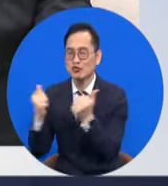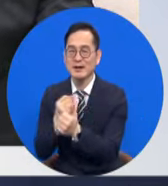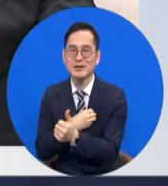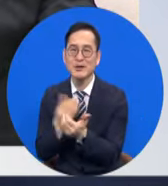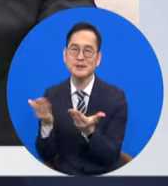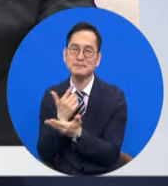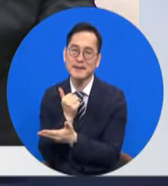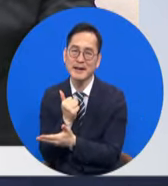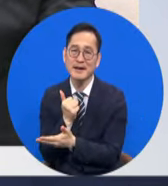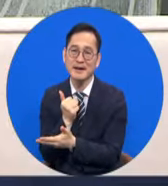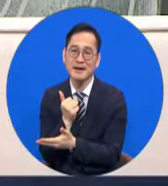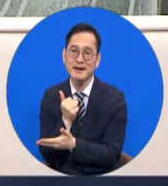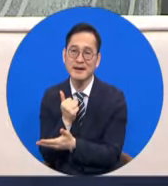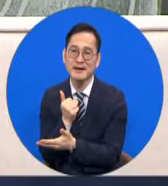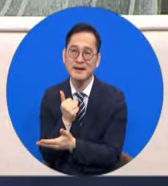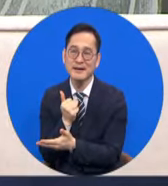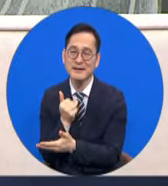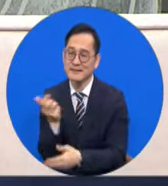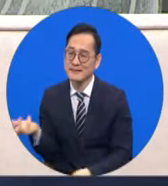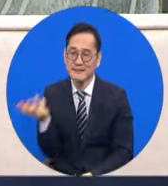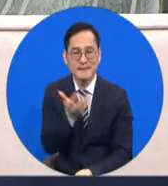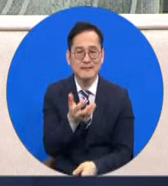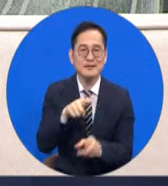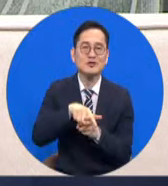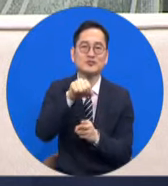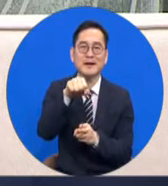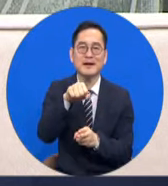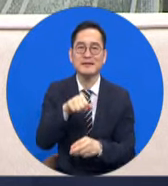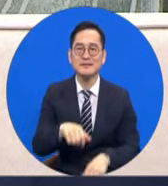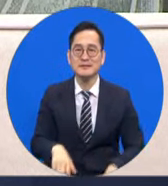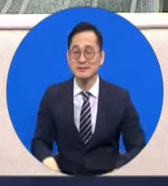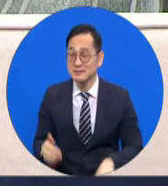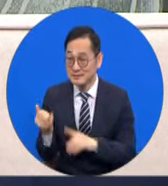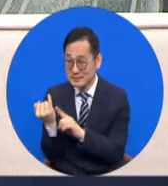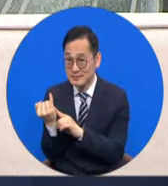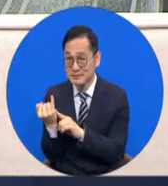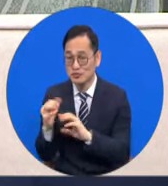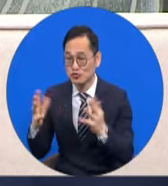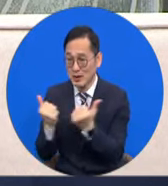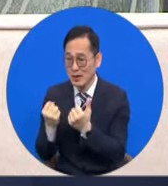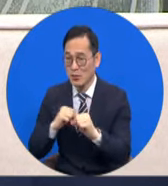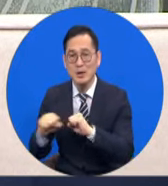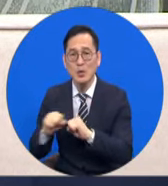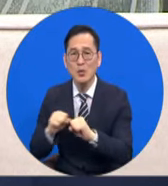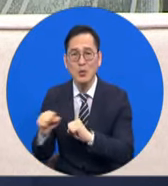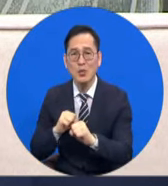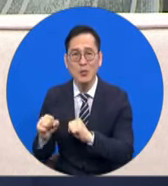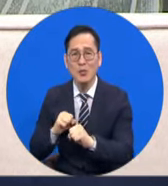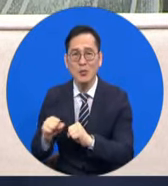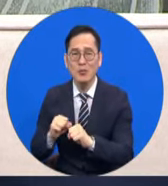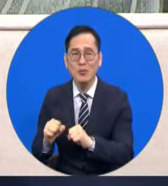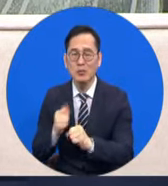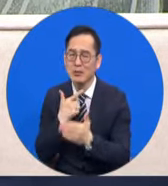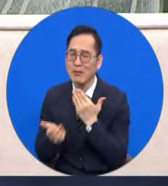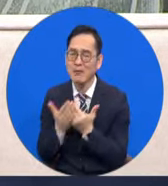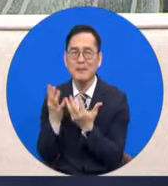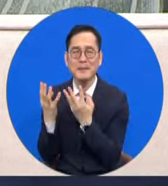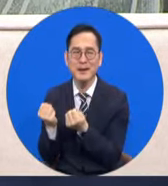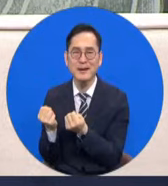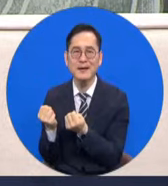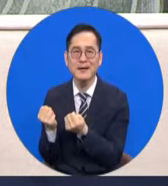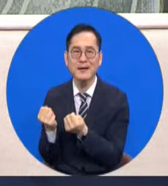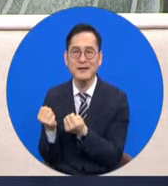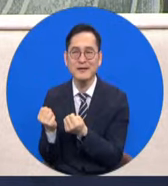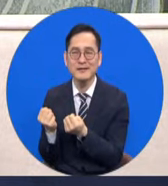때문에 실제적으로 보면 상당히 지역 활동이라든지 유권자의 접촉이라든지 이런 부분도 상당히 여러 가지 경험들이 많다고 봅니다.